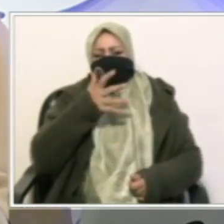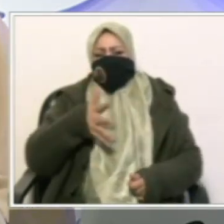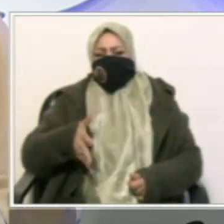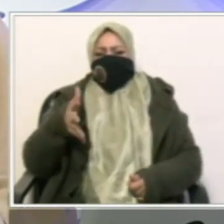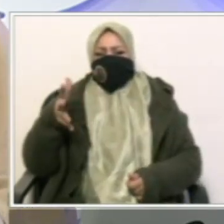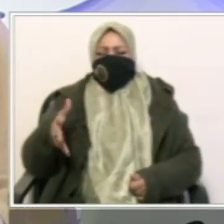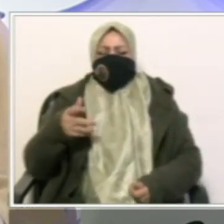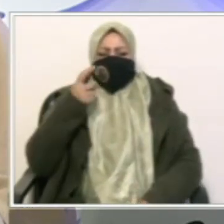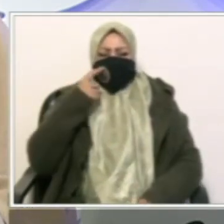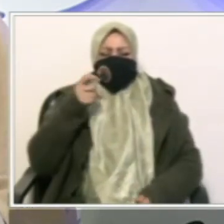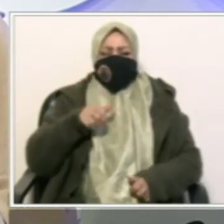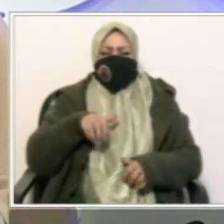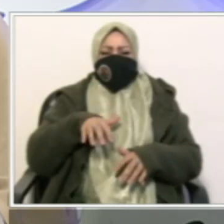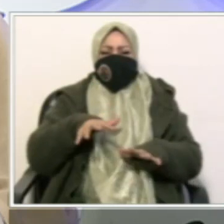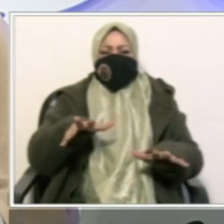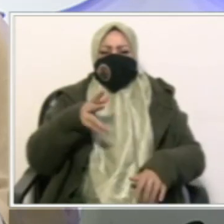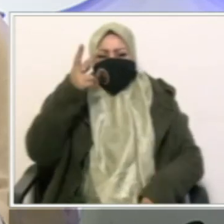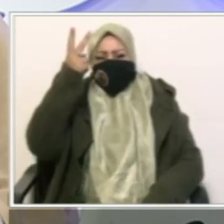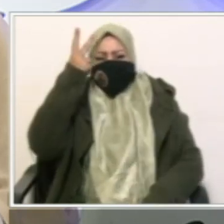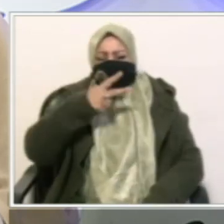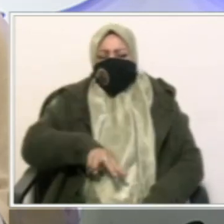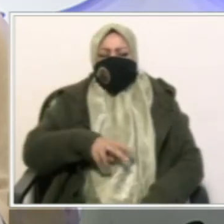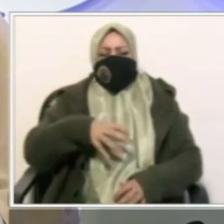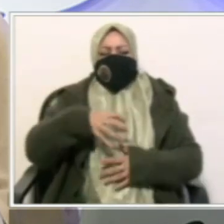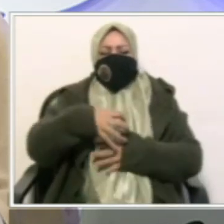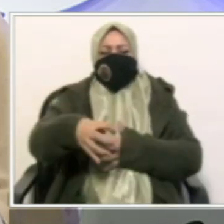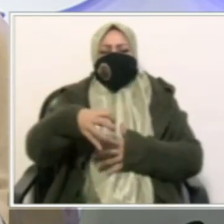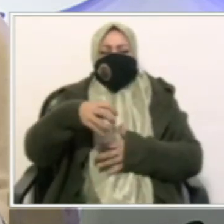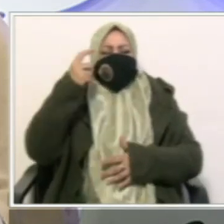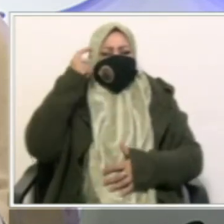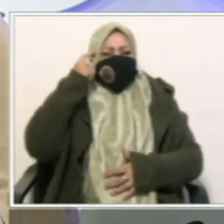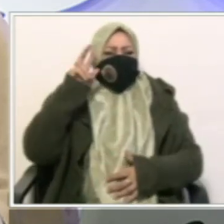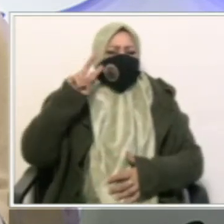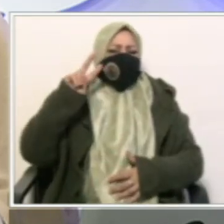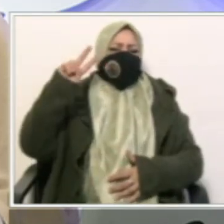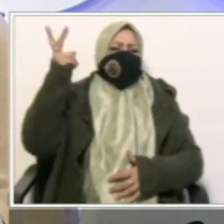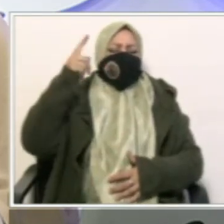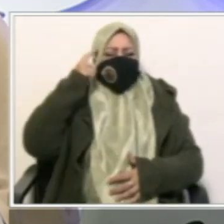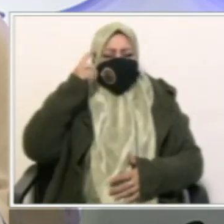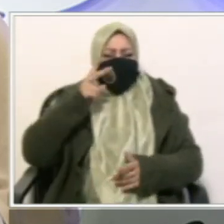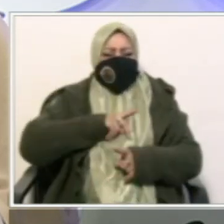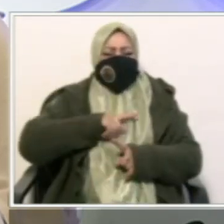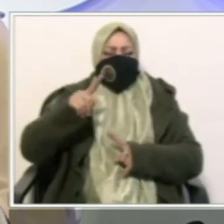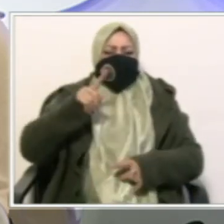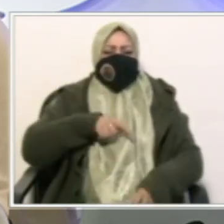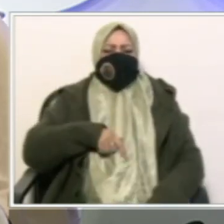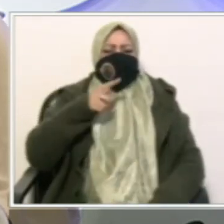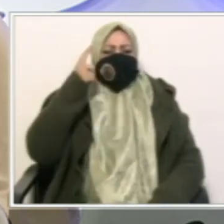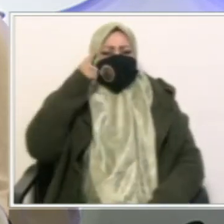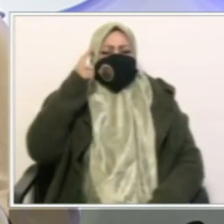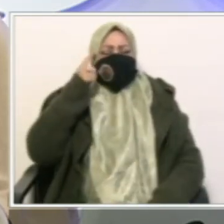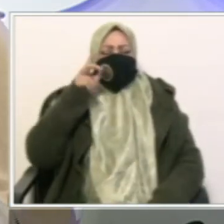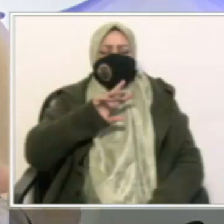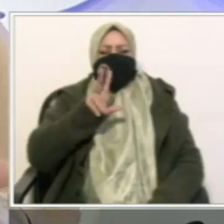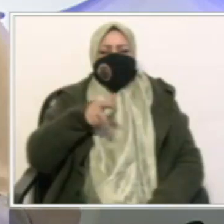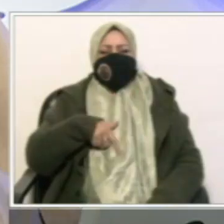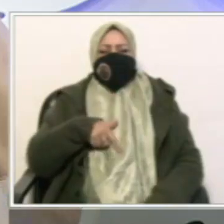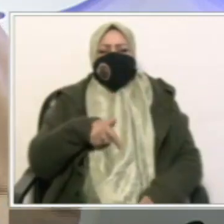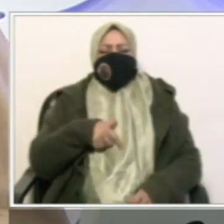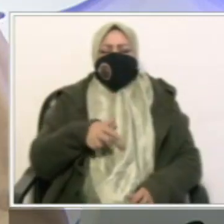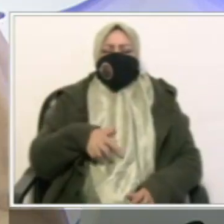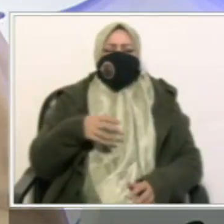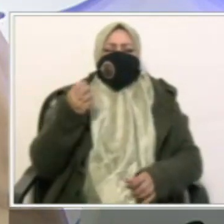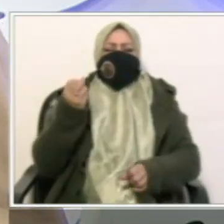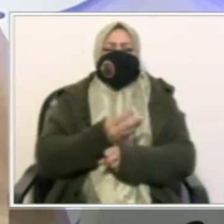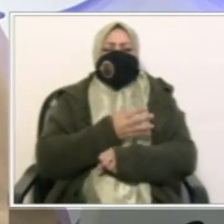التشويه للعقول وتشويه للأديان وإلحاد صراح وانحلال وفجور وفساد